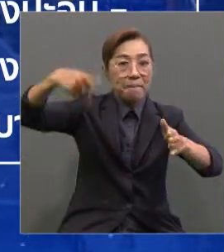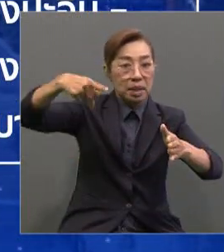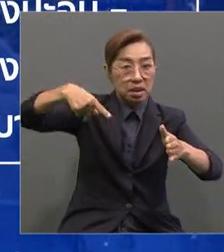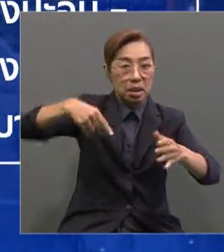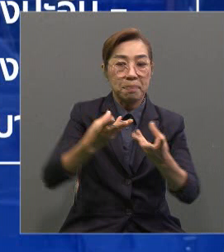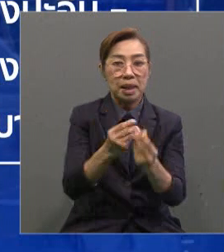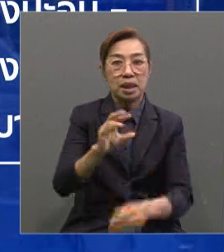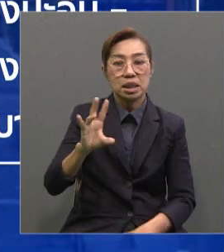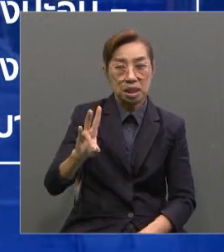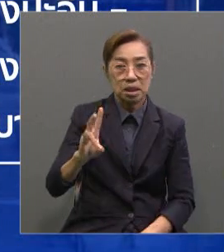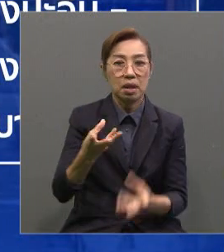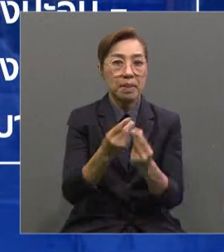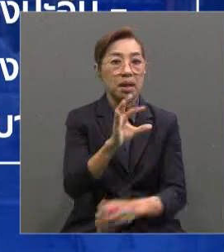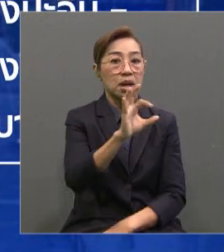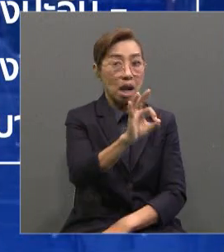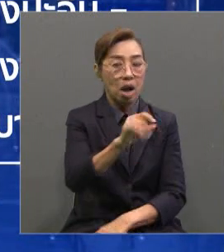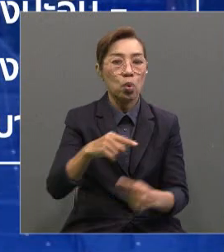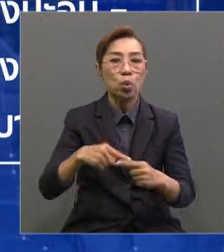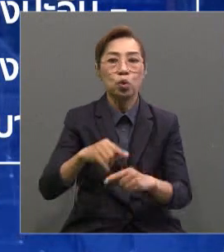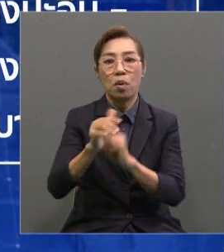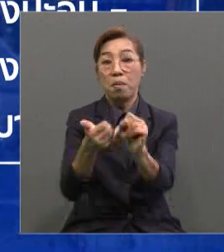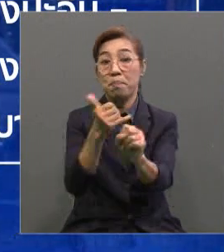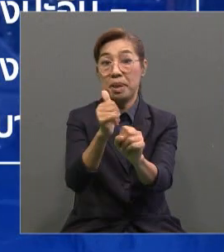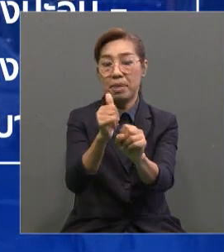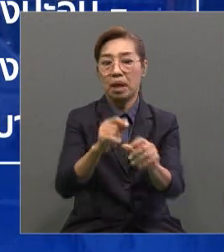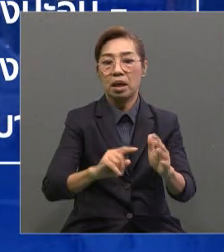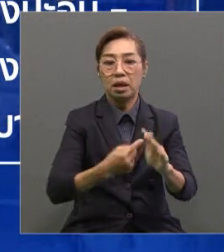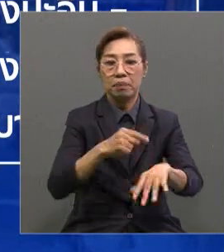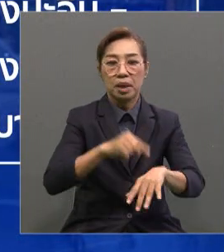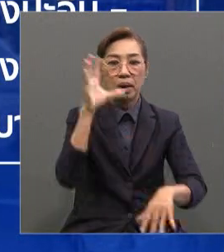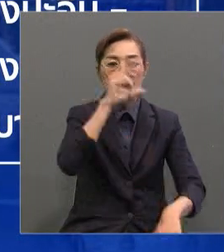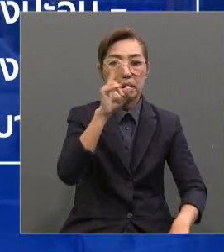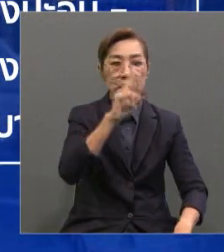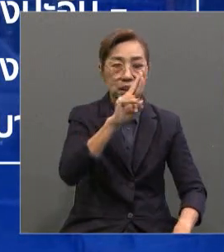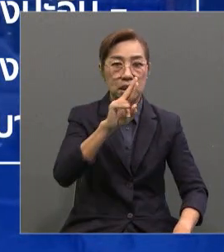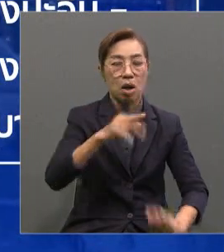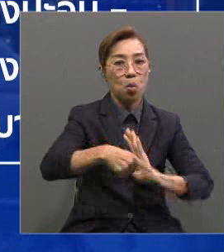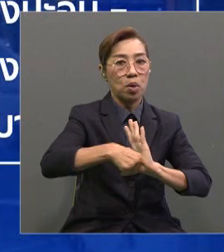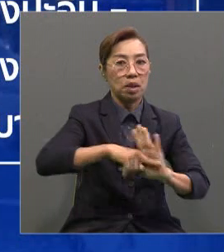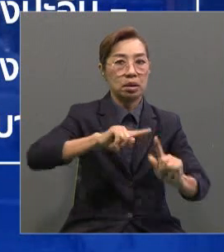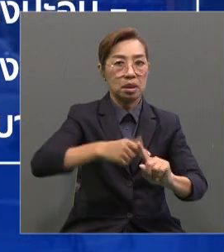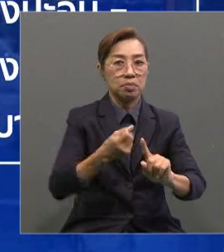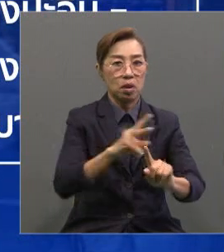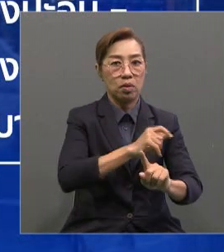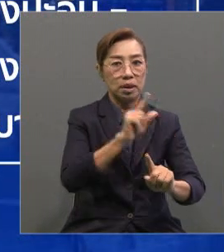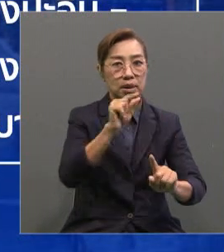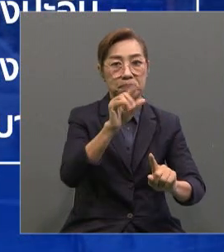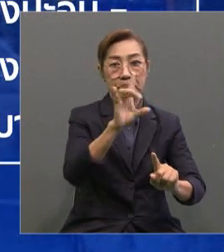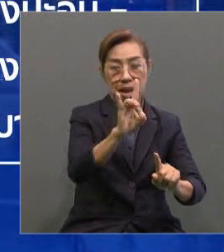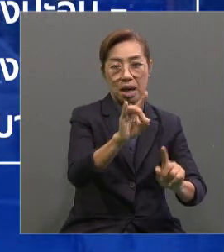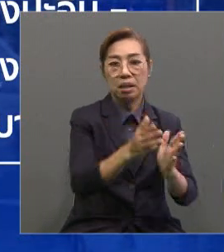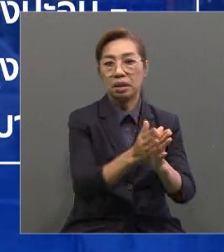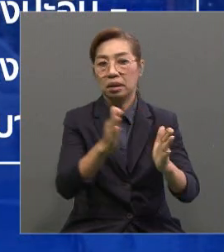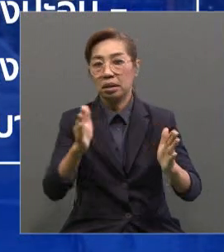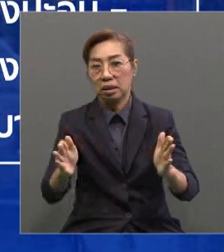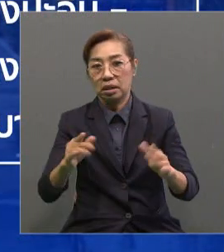พิเศษหมายเลข 9นะคะในช่วงของเทศกาลปีใหม่ค่ะตั้งแต่เวลาเที่ยงคืนของวันพฤหัสบดีที่ 28ธันวาคม2566